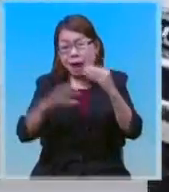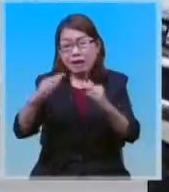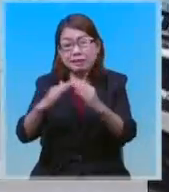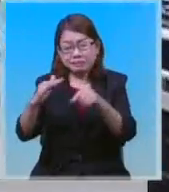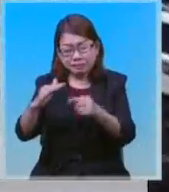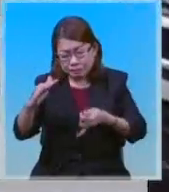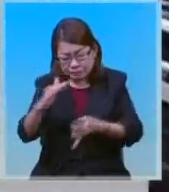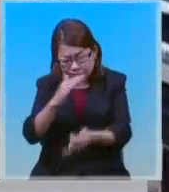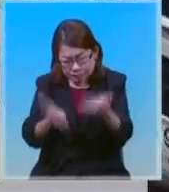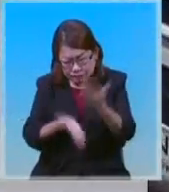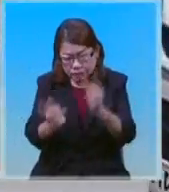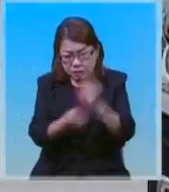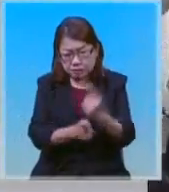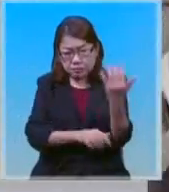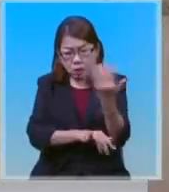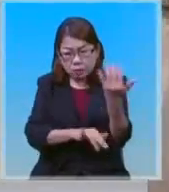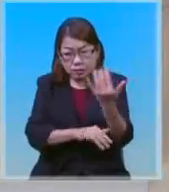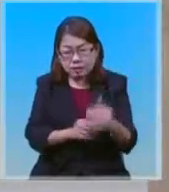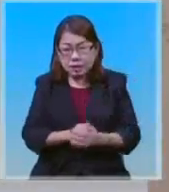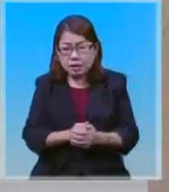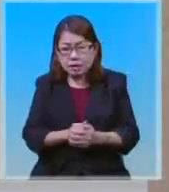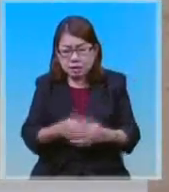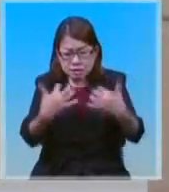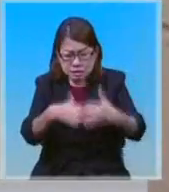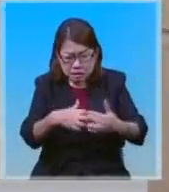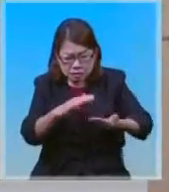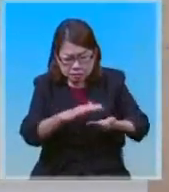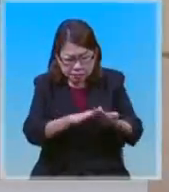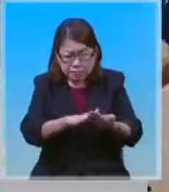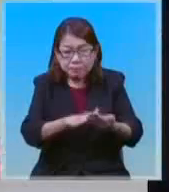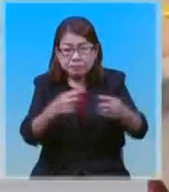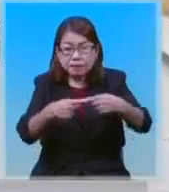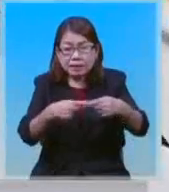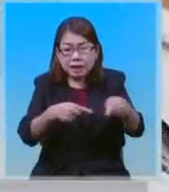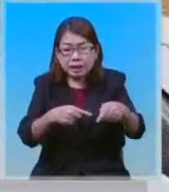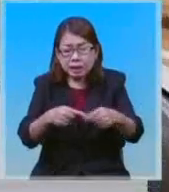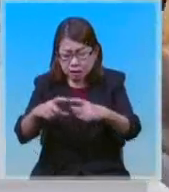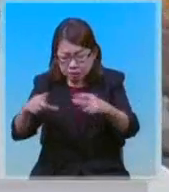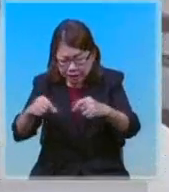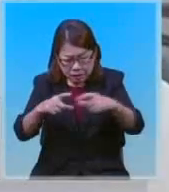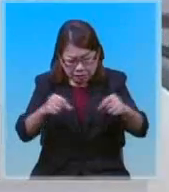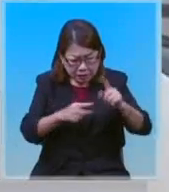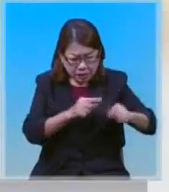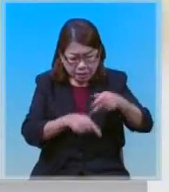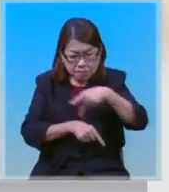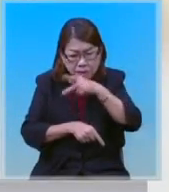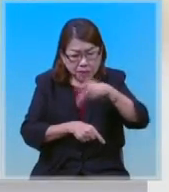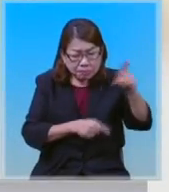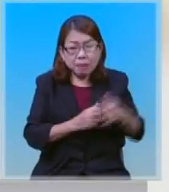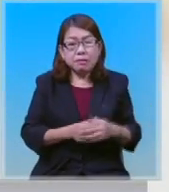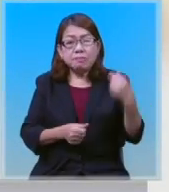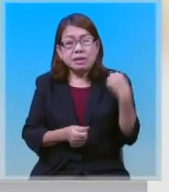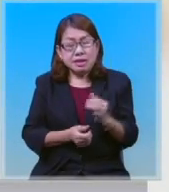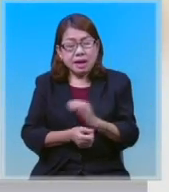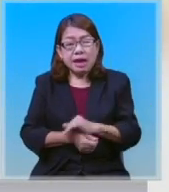างคอมพิวเตอร์เครื่องพิมพ์บัตรพลาสติกบัตรปลอมแปลงต่างๆแล้วก็ยังมีไอซ์หนัก 0.43